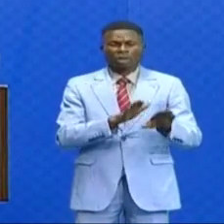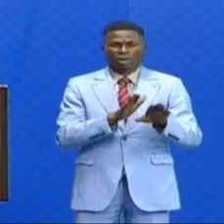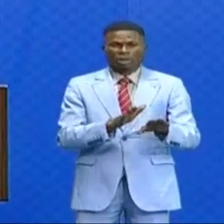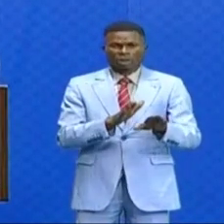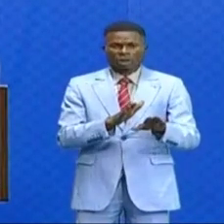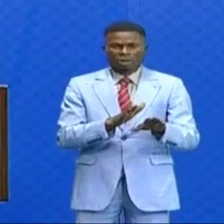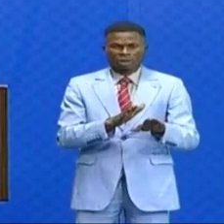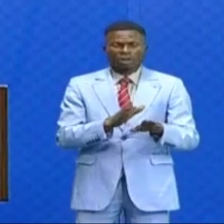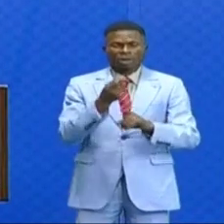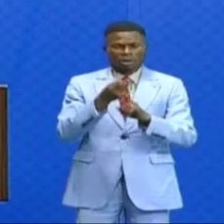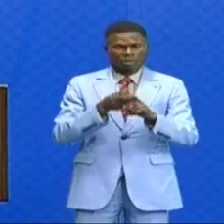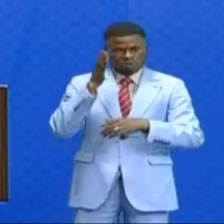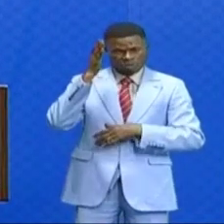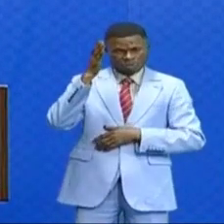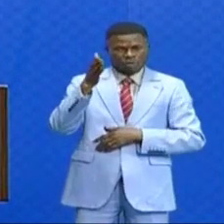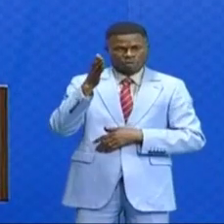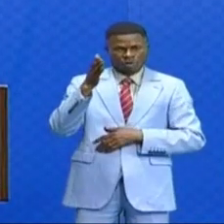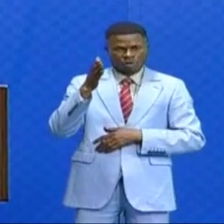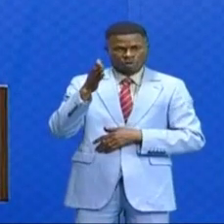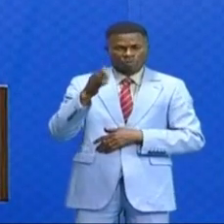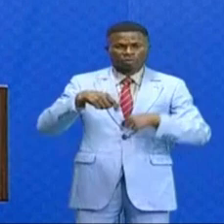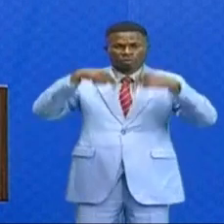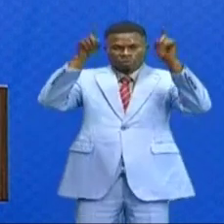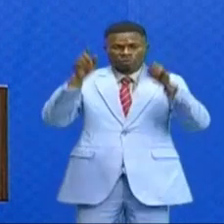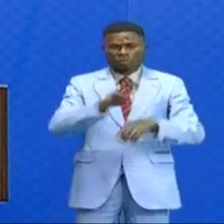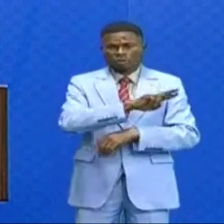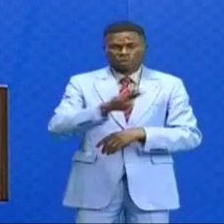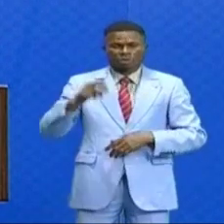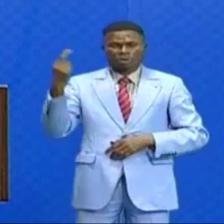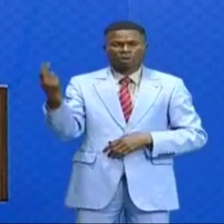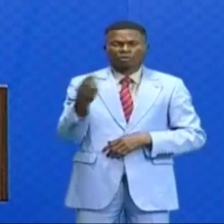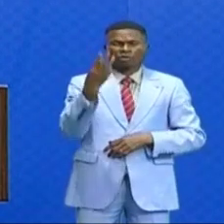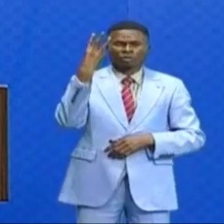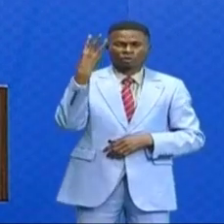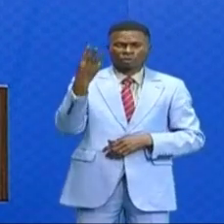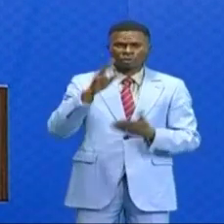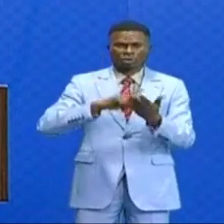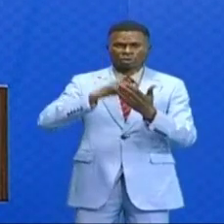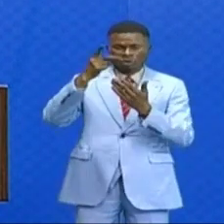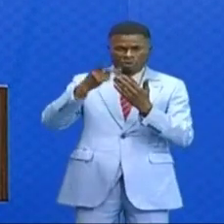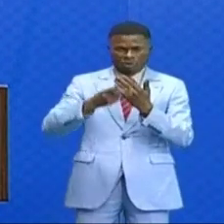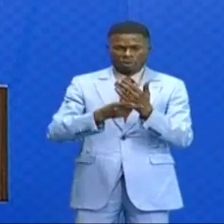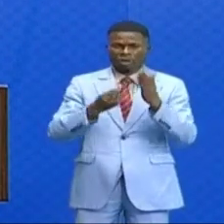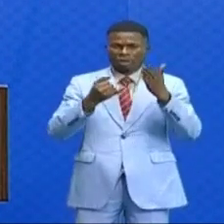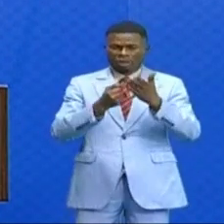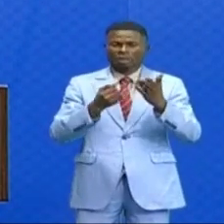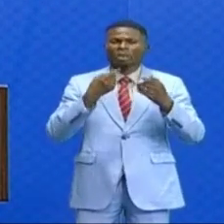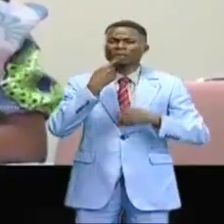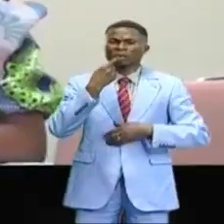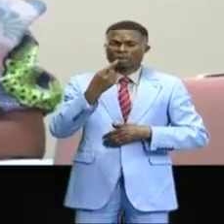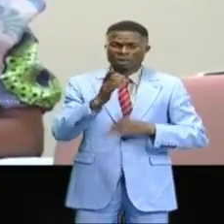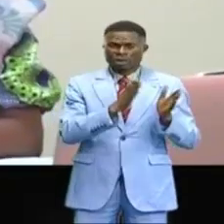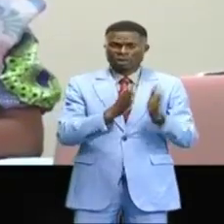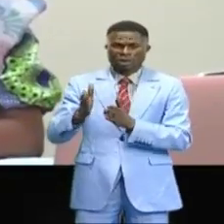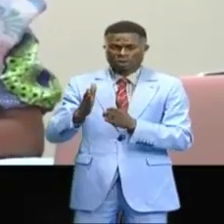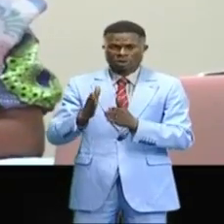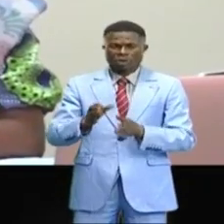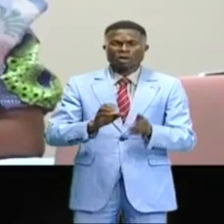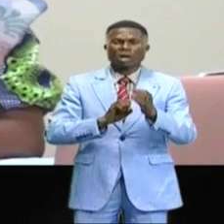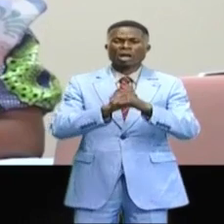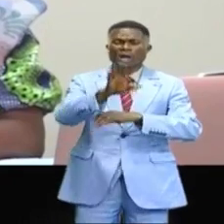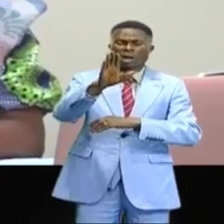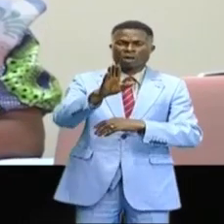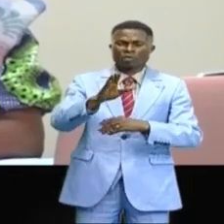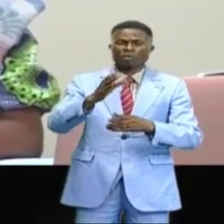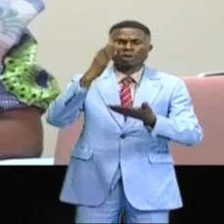de certains bailleurs. Pour l'année 2023, le plan sus évoqué prévoit la mise à la retraite